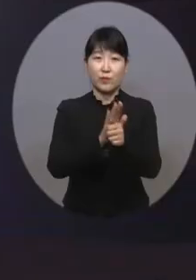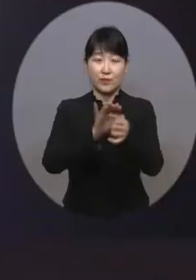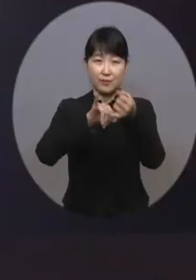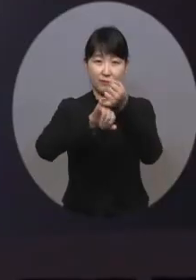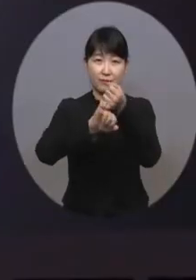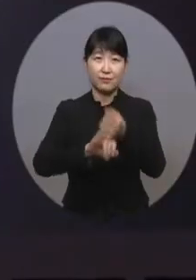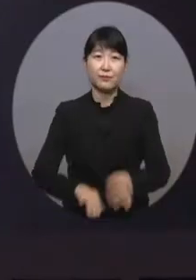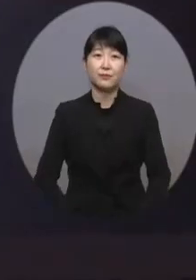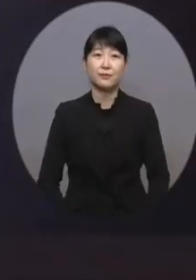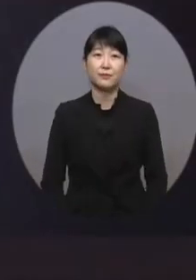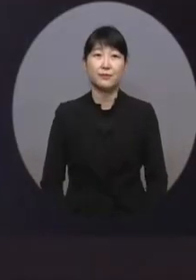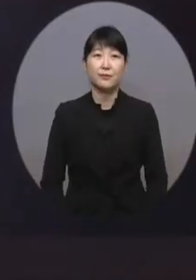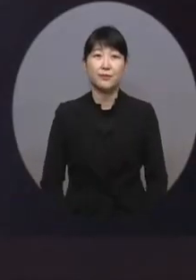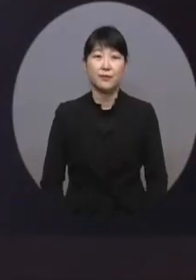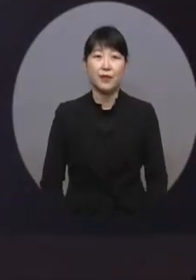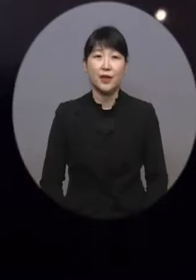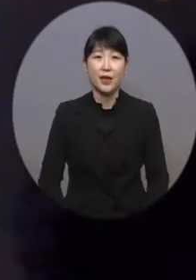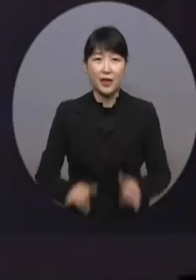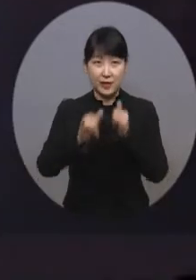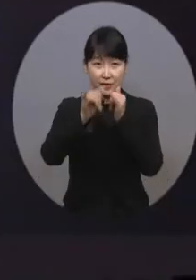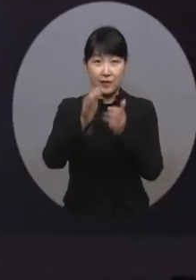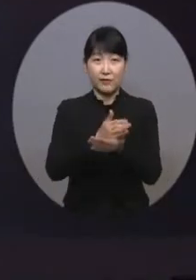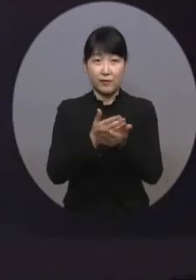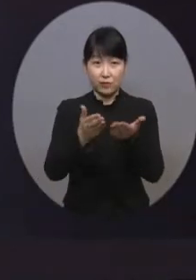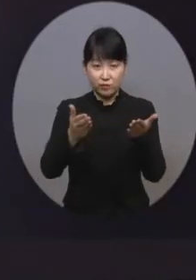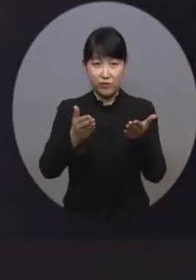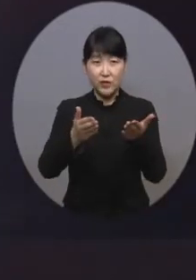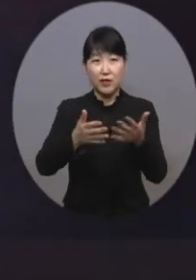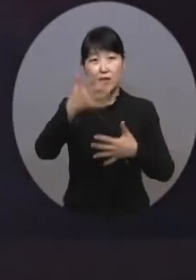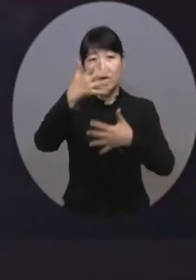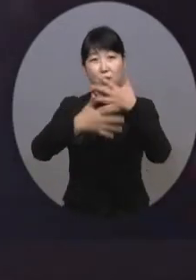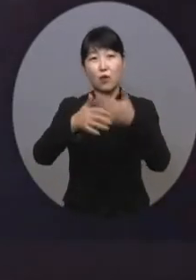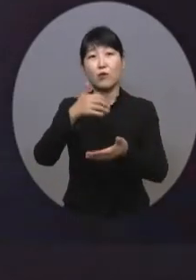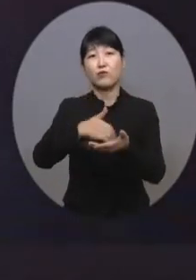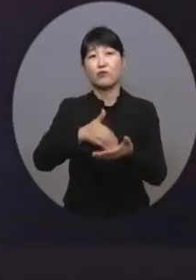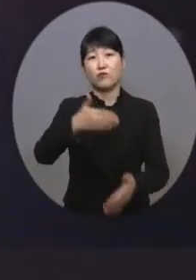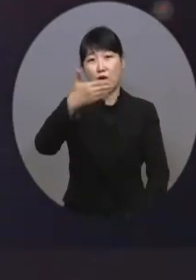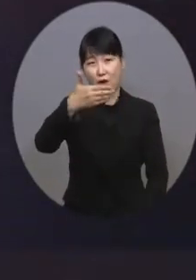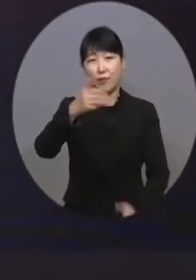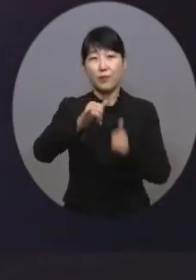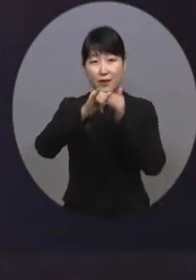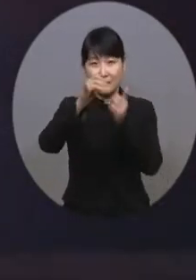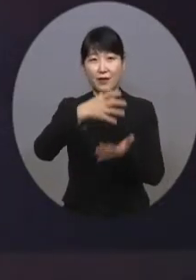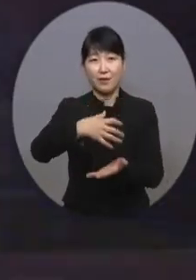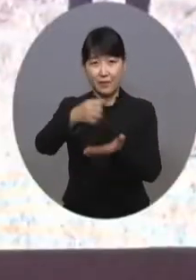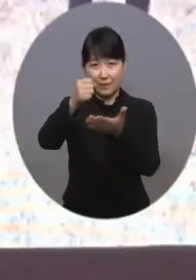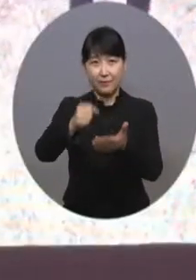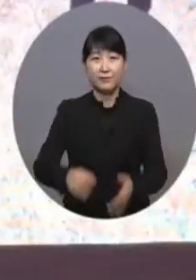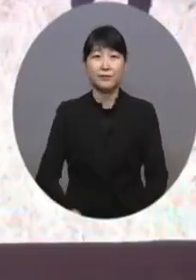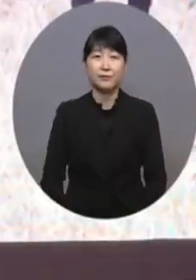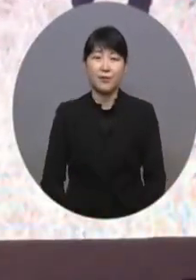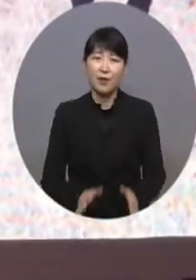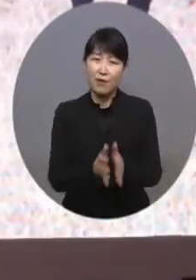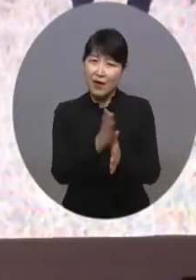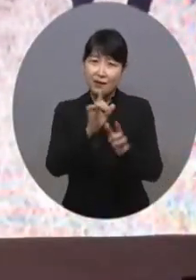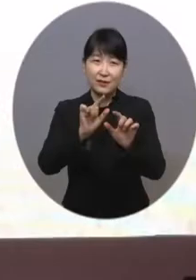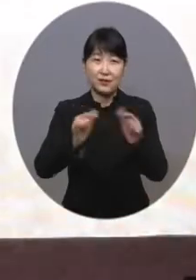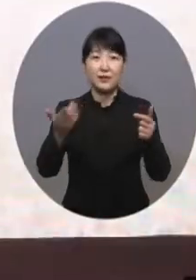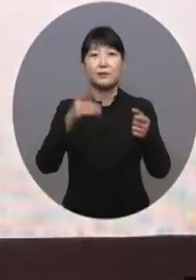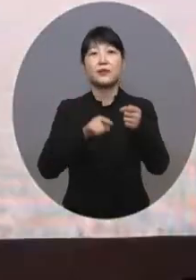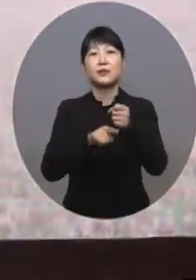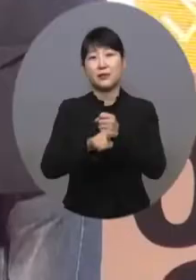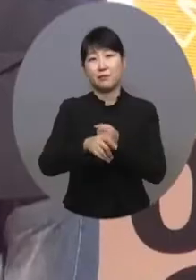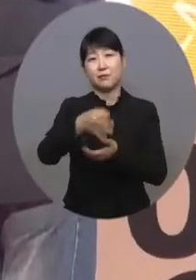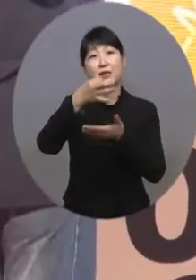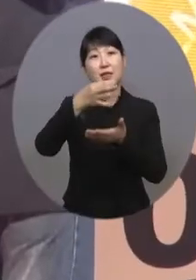하겠습니다. 함께 진행된 시상식에서는 9개의 작품이 수상의 영예를 안았습니다. 화려하지는 않지만 그 의미와